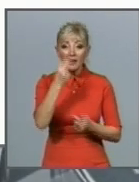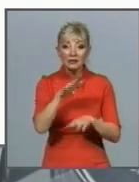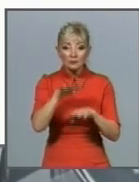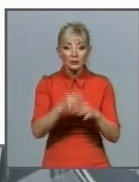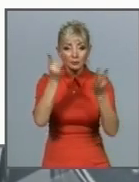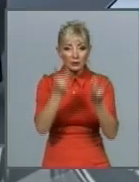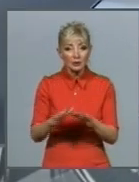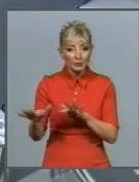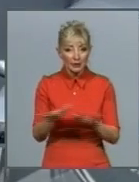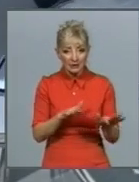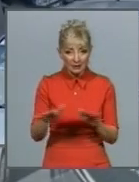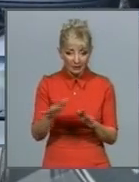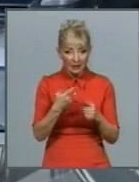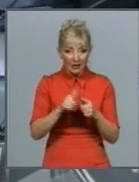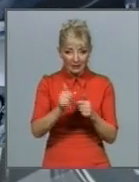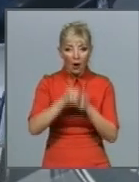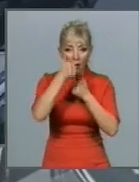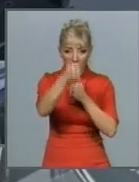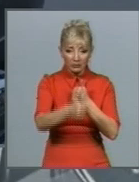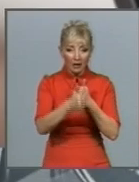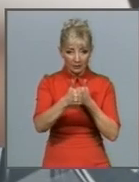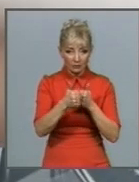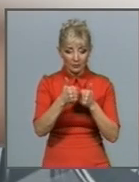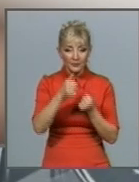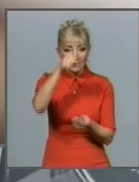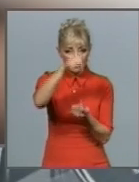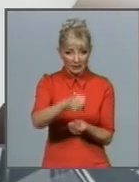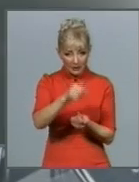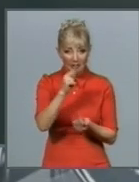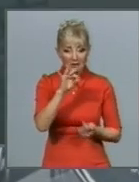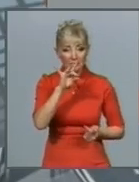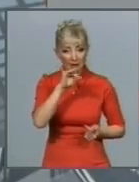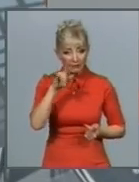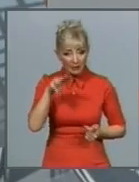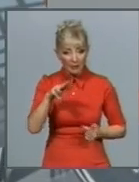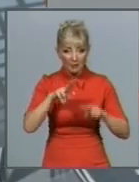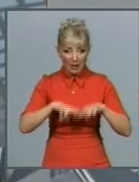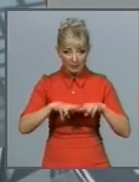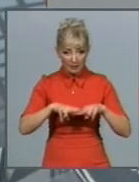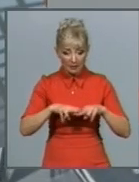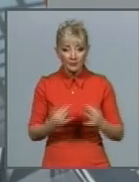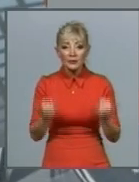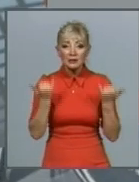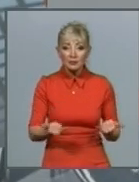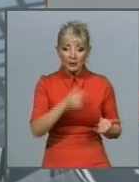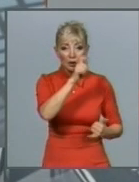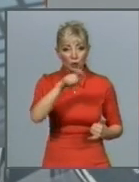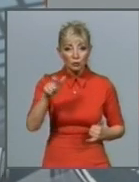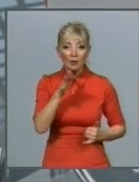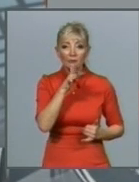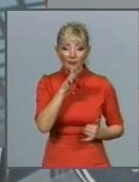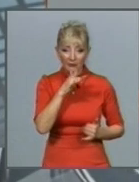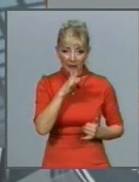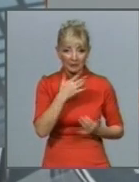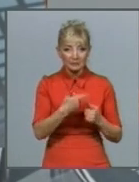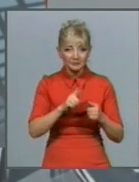процедуру віддаленої ідентифікації банківських клієнтів з цифровим паспортом. Відтепер громадянам під час